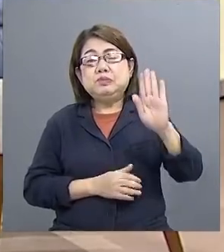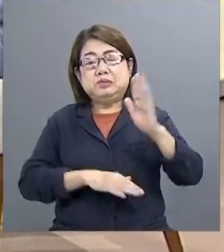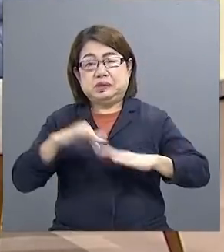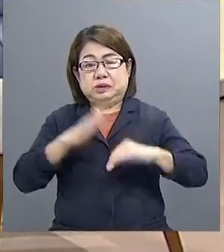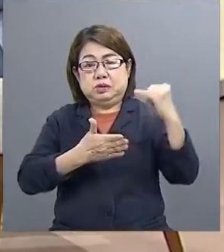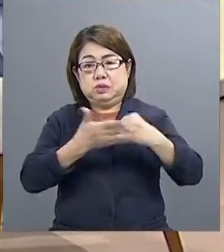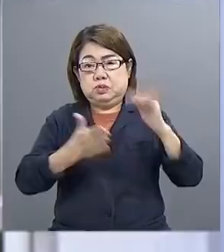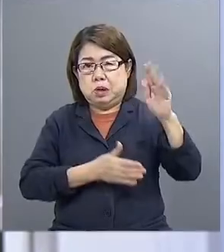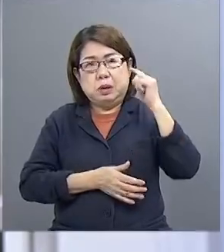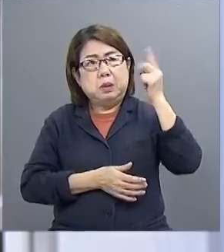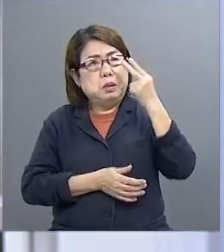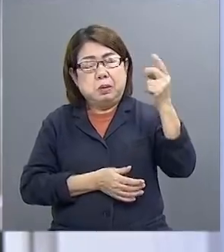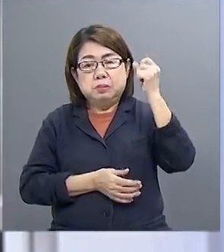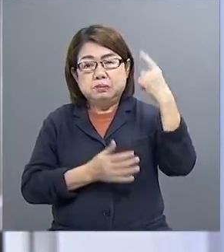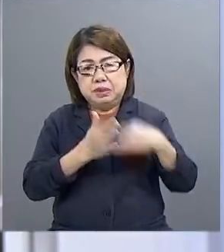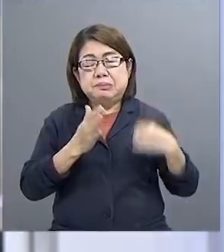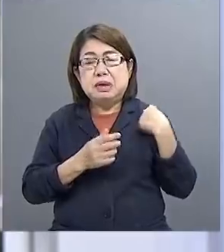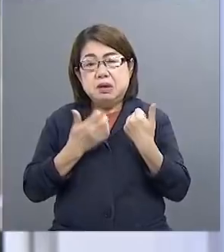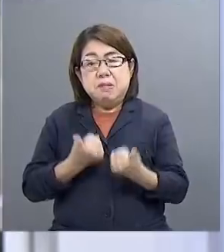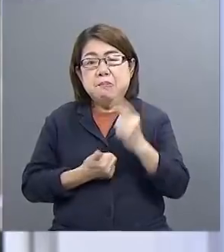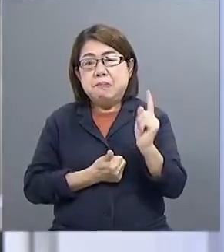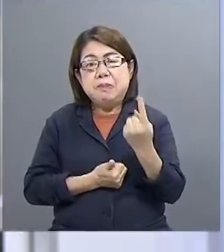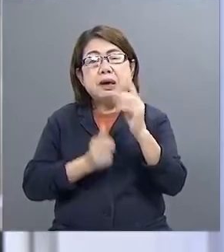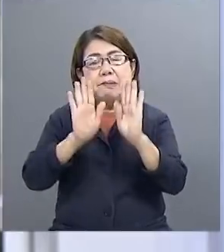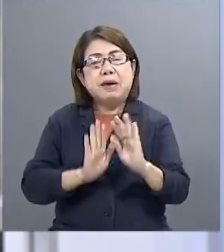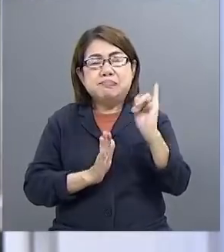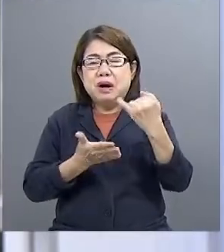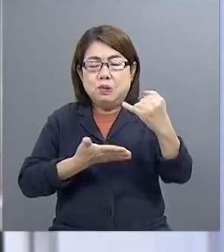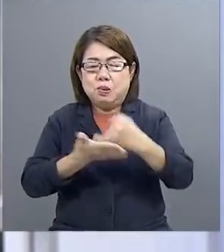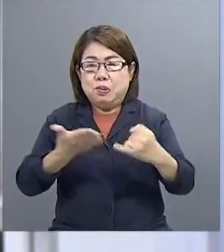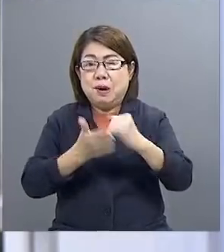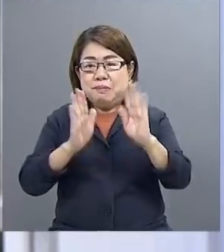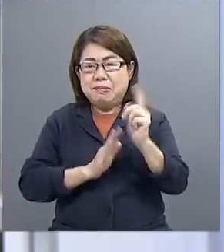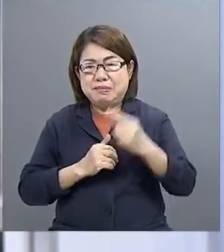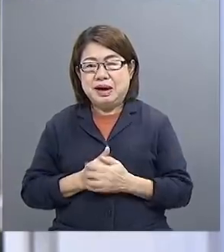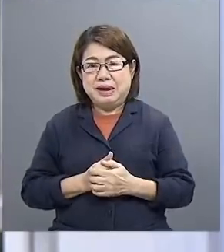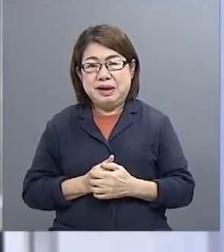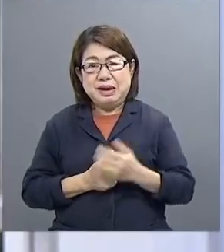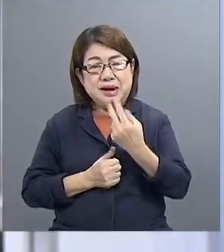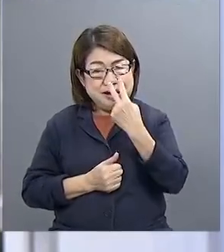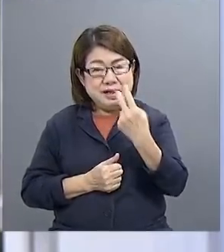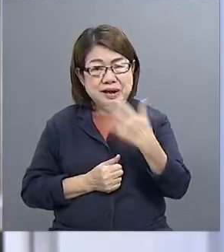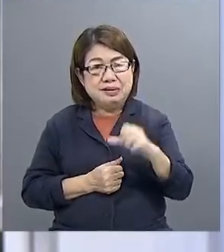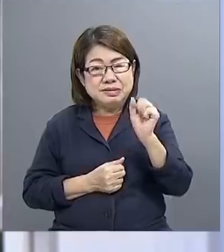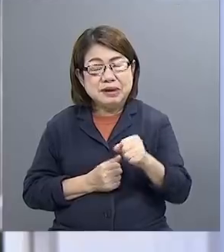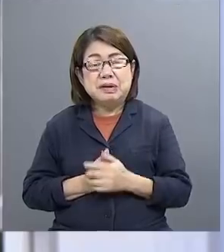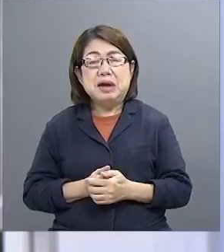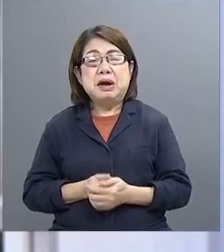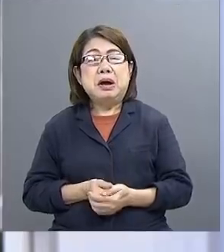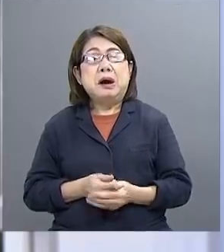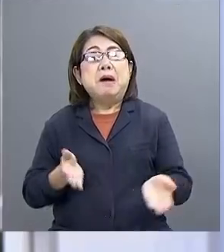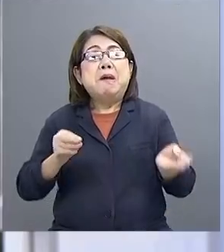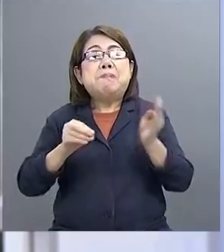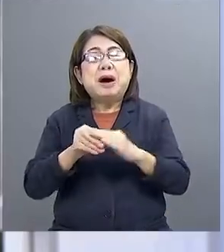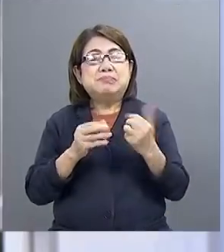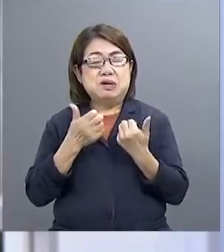จะมีการวาดแบบเค้ารู้ว่าเป็นแบบสไตล์ใหม่เนี่ยตั้งอยู่ง่ายก็จะวาดแบบอินเซ็นหน่อยได้ไหมครับบวกกับสถานการณ์ในปัจจุบันได้เลยนะอาจจะเข้า